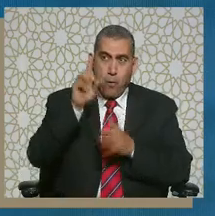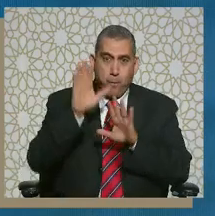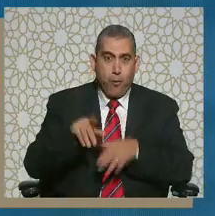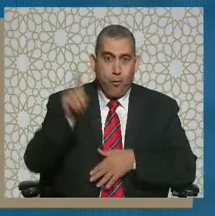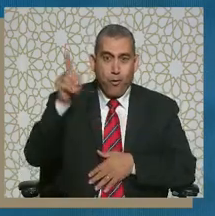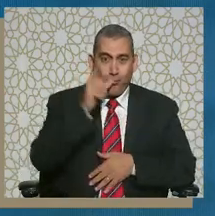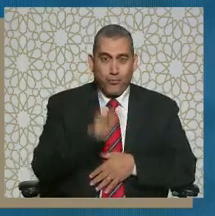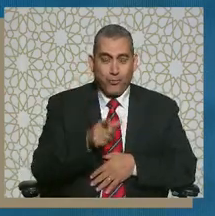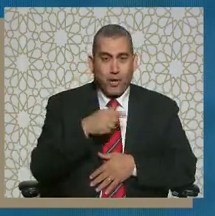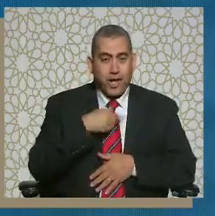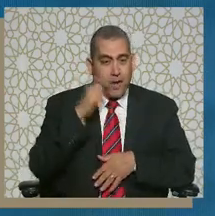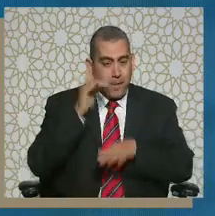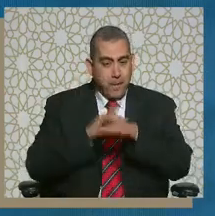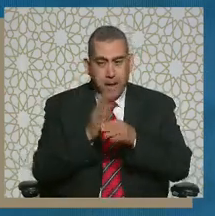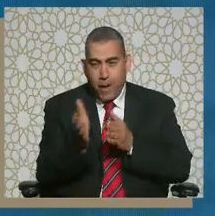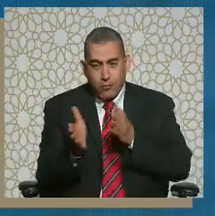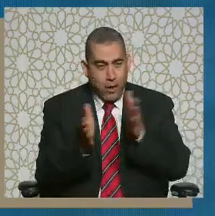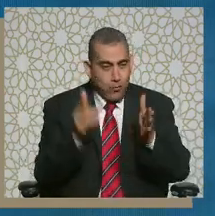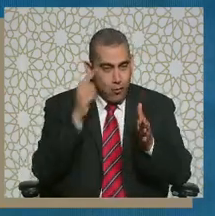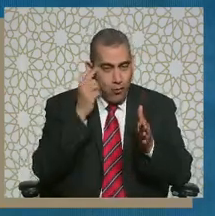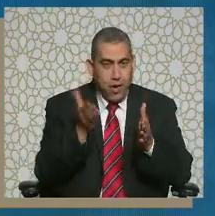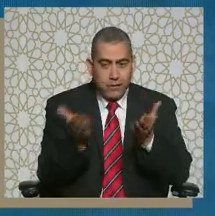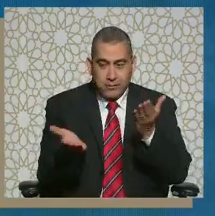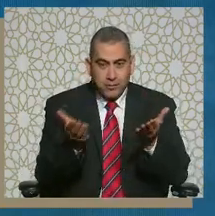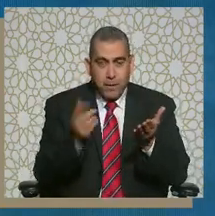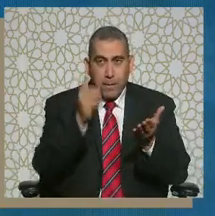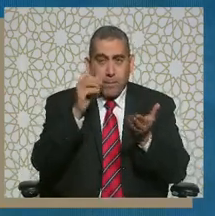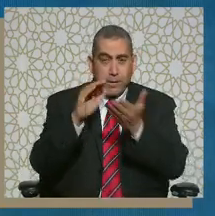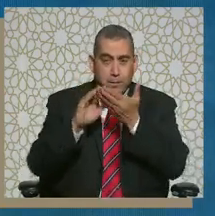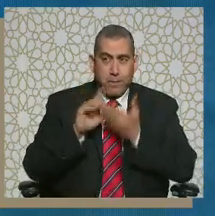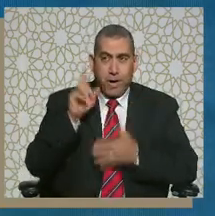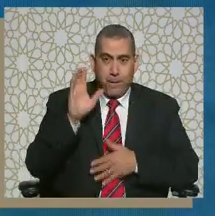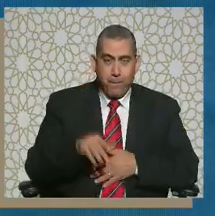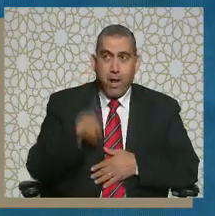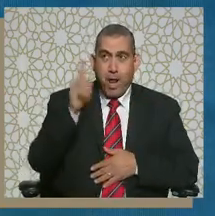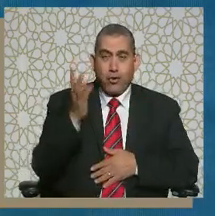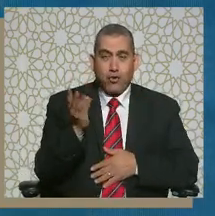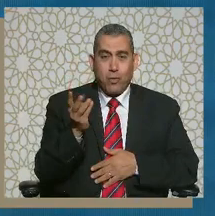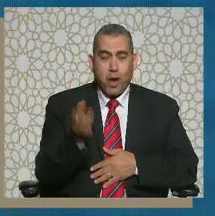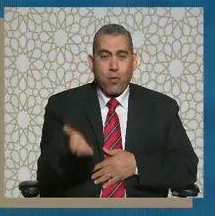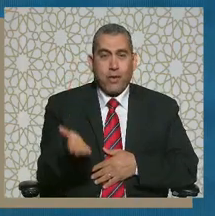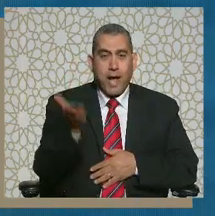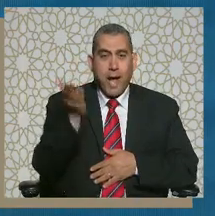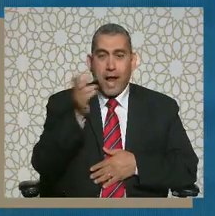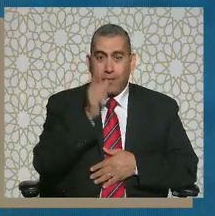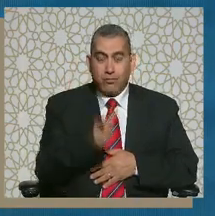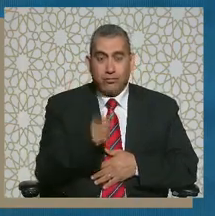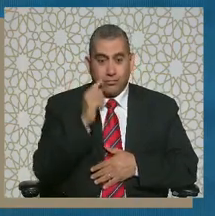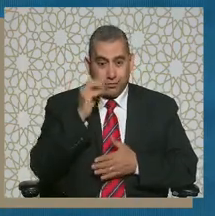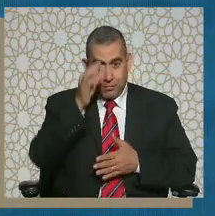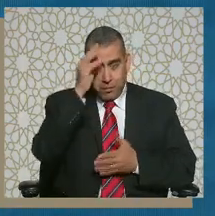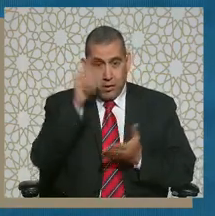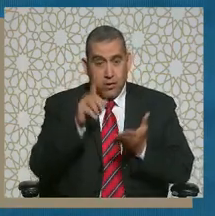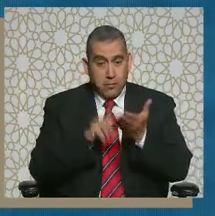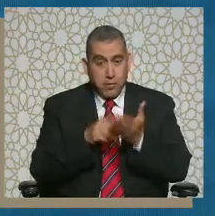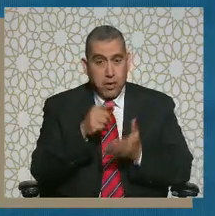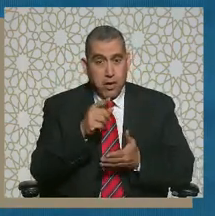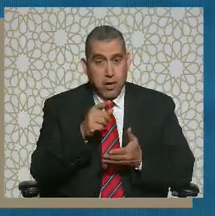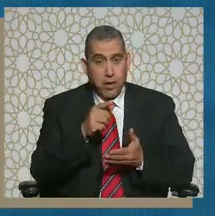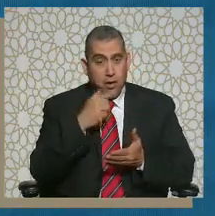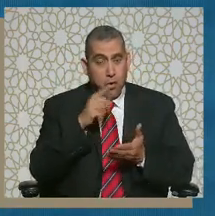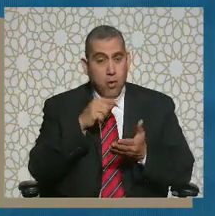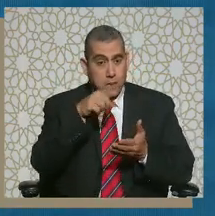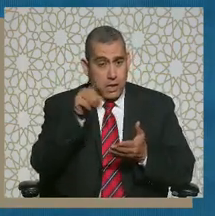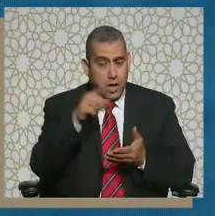صحيح احنا بنختار لكن بنختار مع مدد ربنا لينا سبحانه وتعالى ولو ده صحيح ما كانش الواحد و